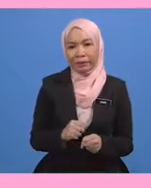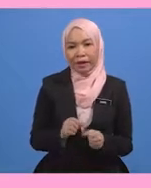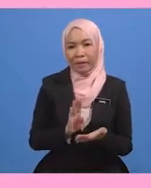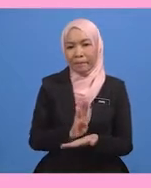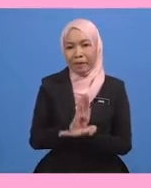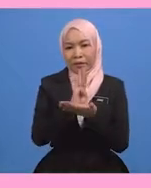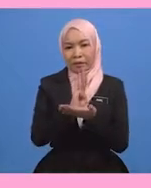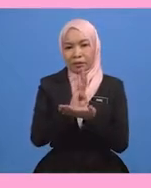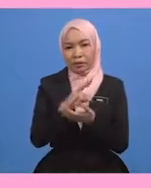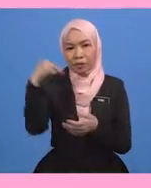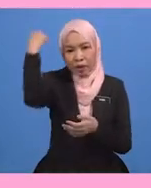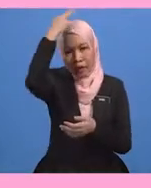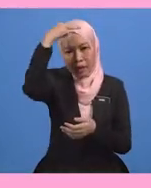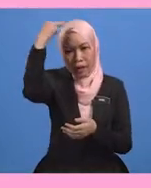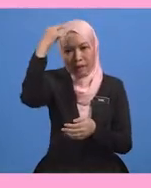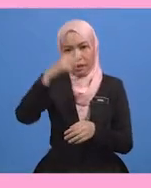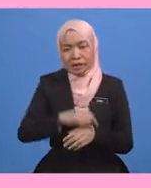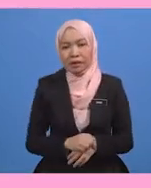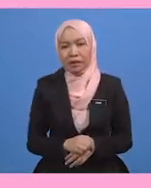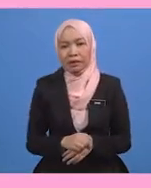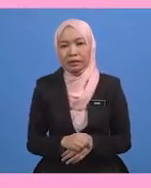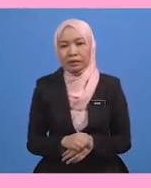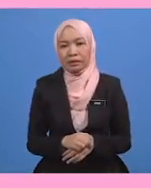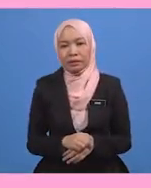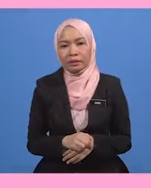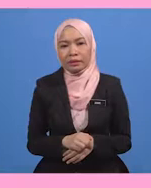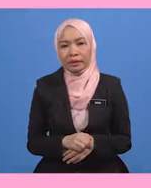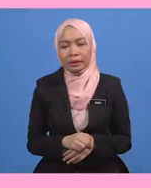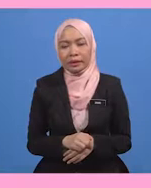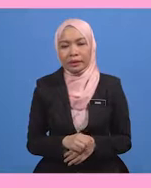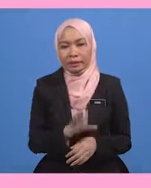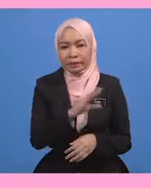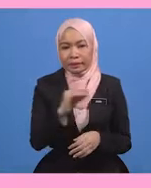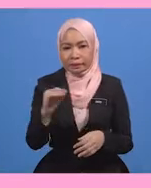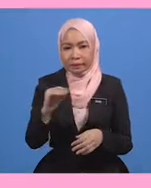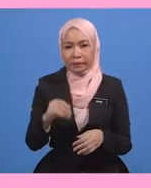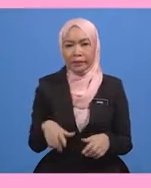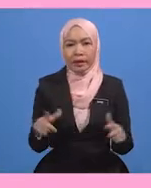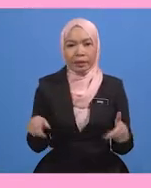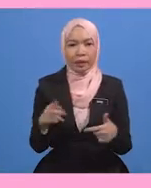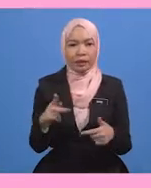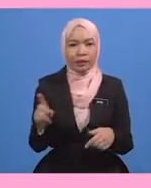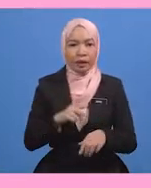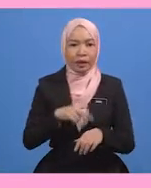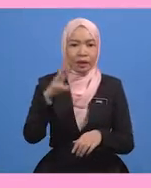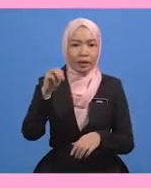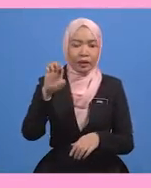Indonesia. Ianya dilakukan ketika beliau mengembara ke Mekah untuk menimba